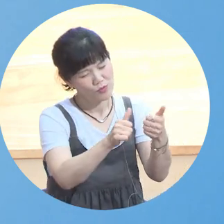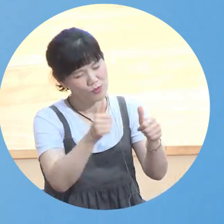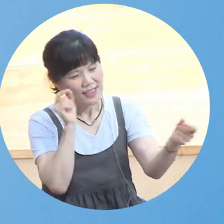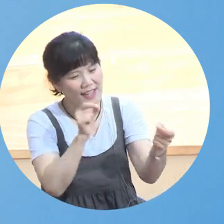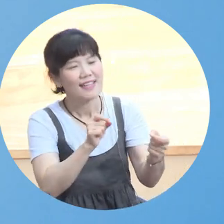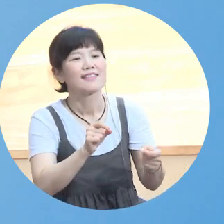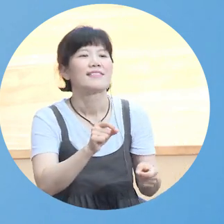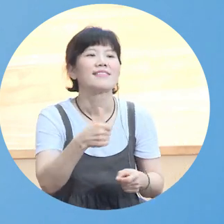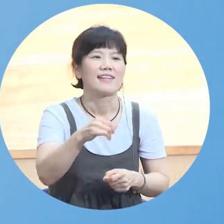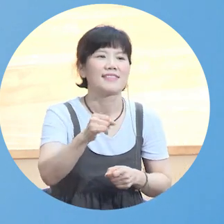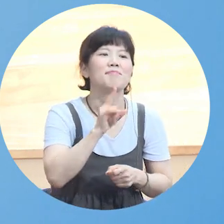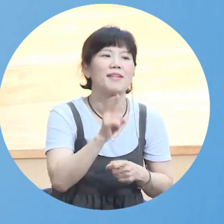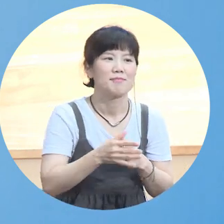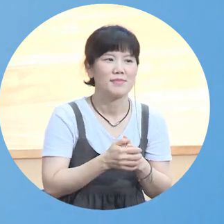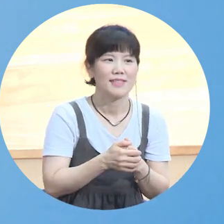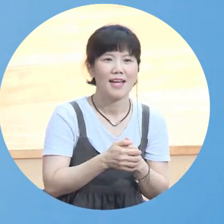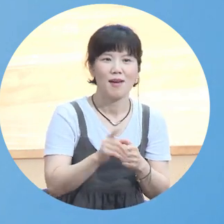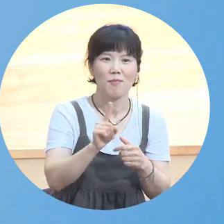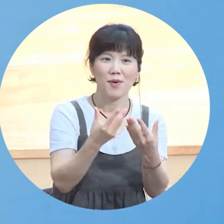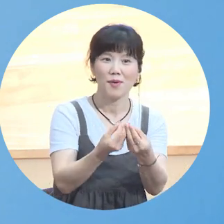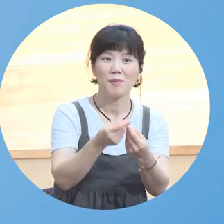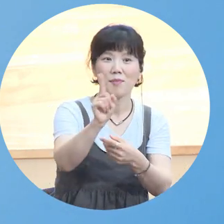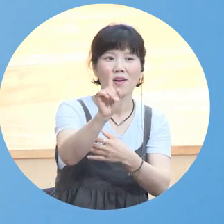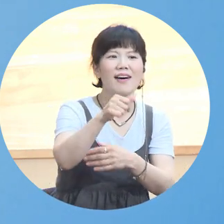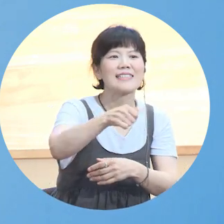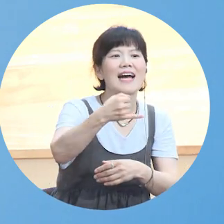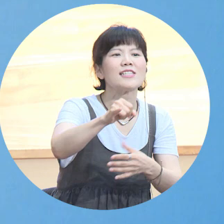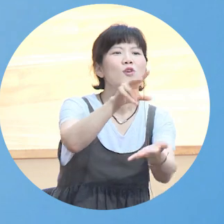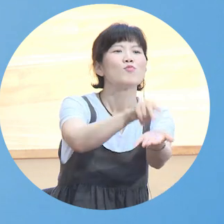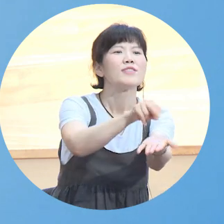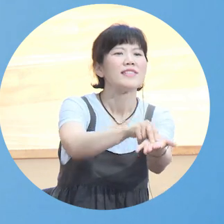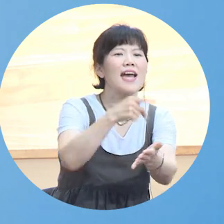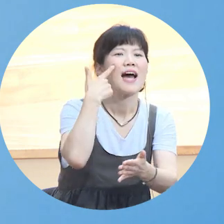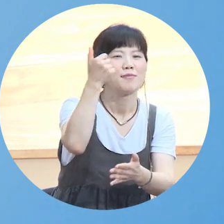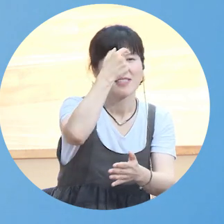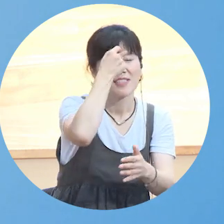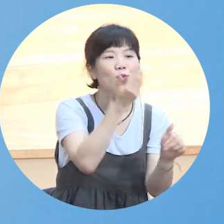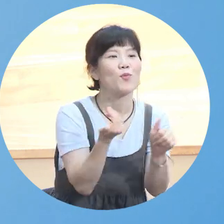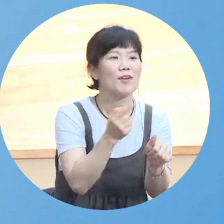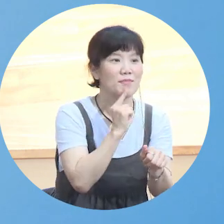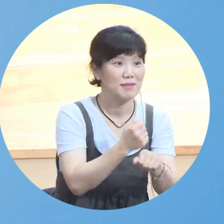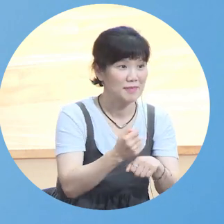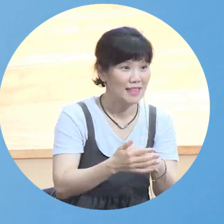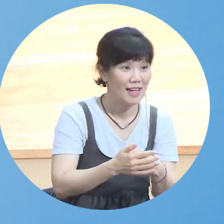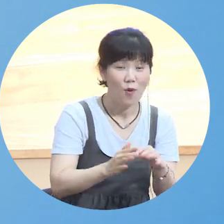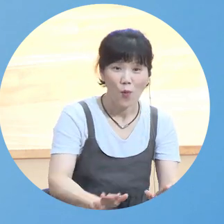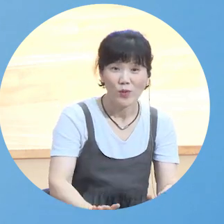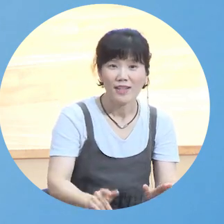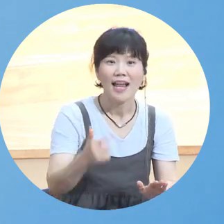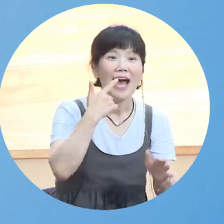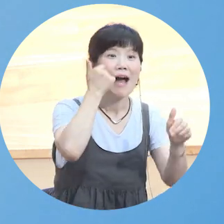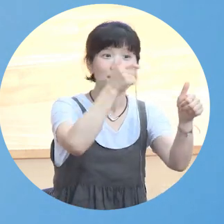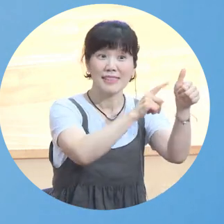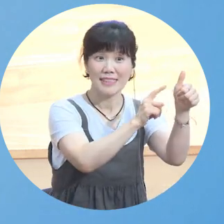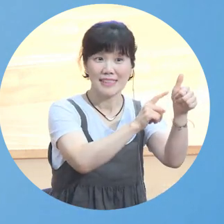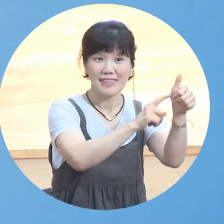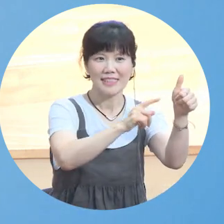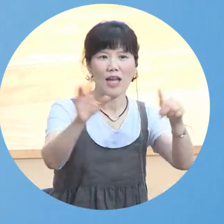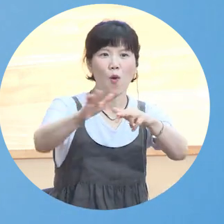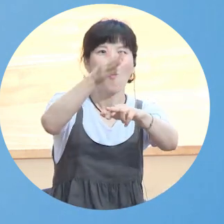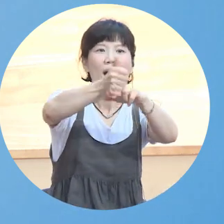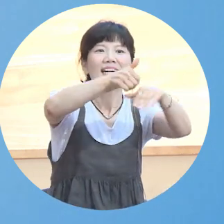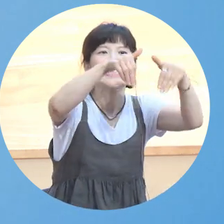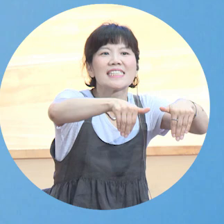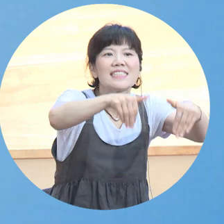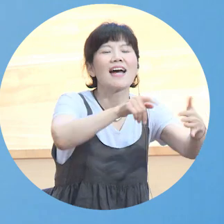소위 말해서 자녀의 문제가 아버지의 기도를 끌어내 줘 오늘 본문이 이 아버지는 요 왕의 신하 라고 소개되는 이 왕이